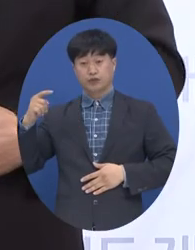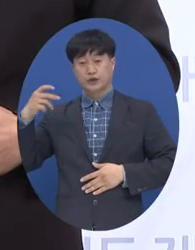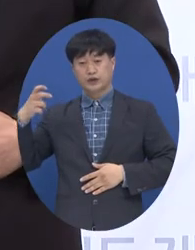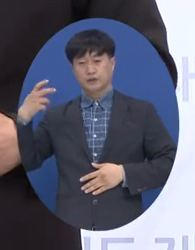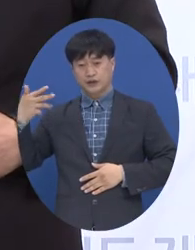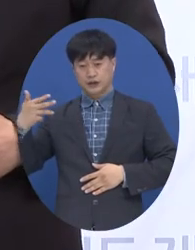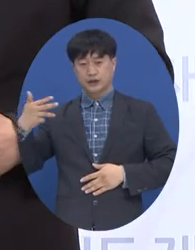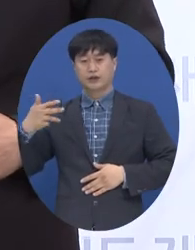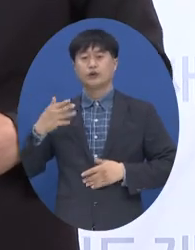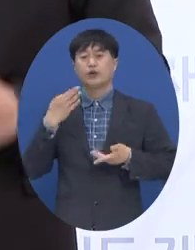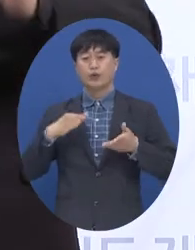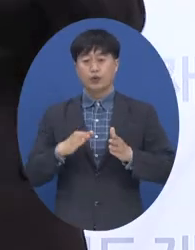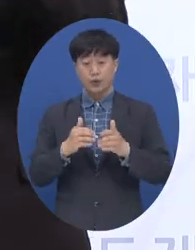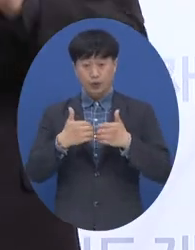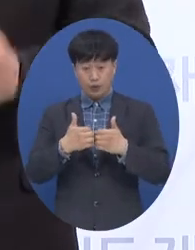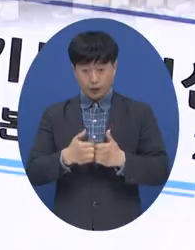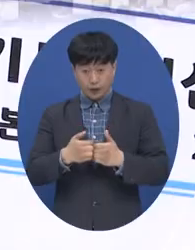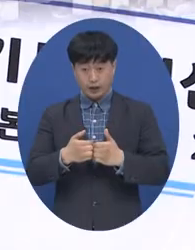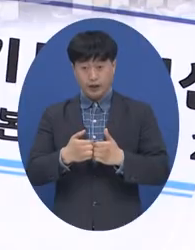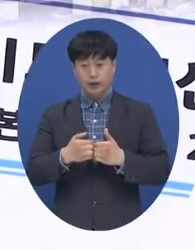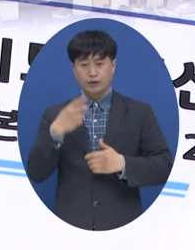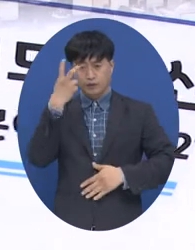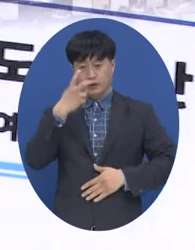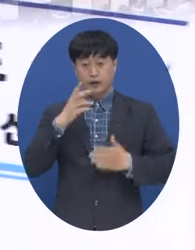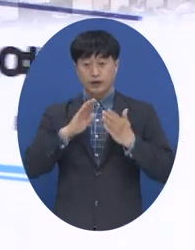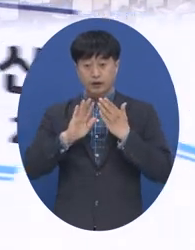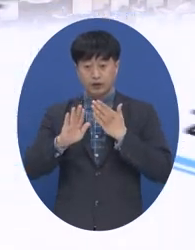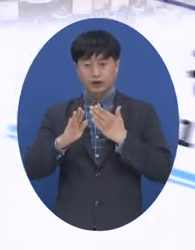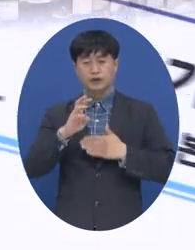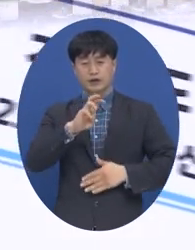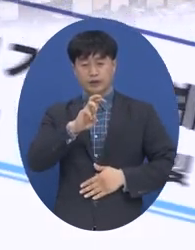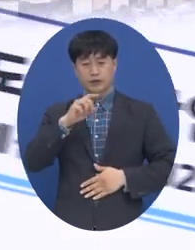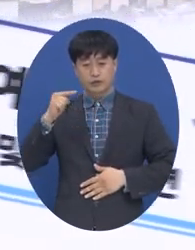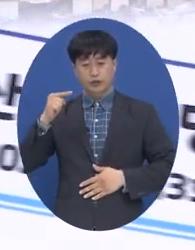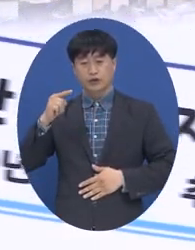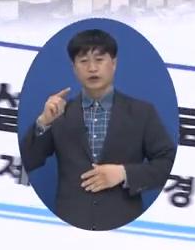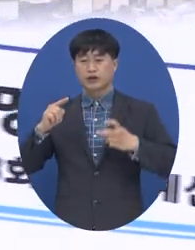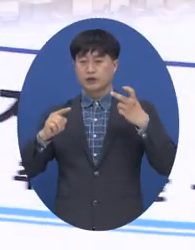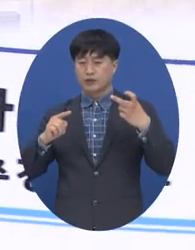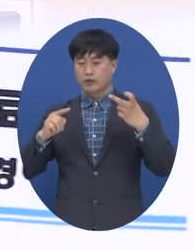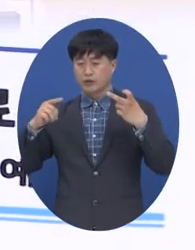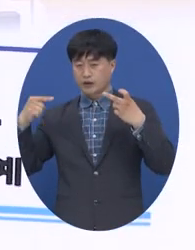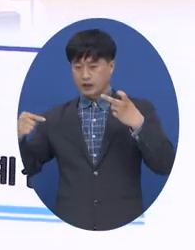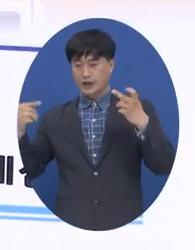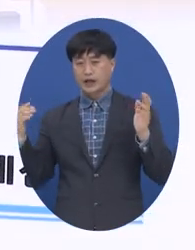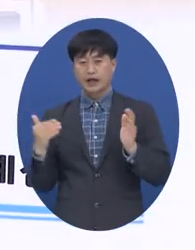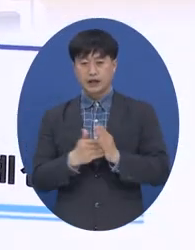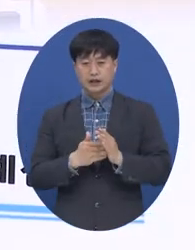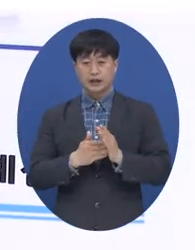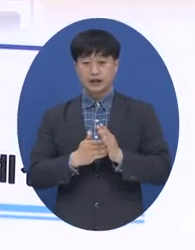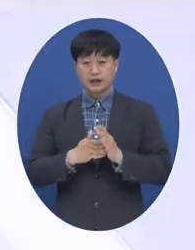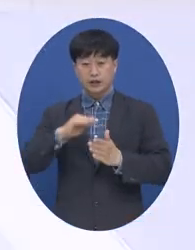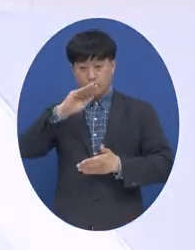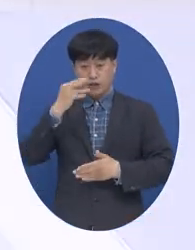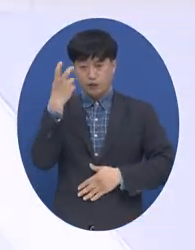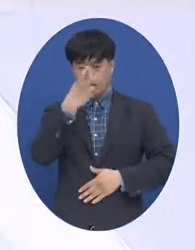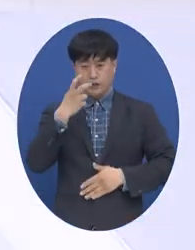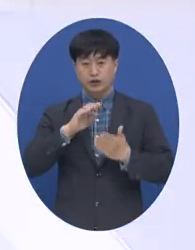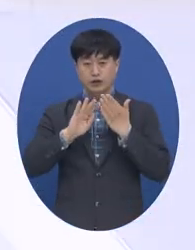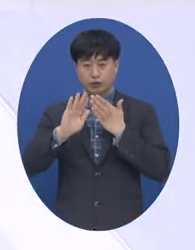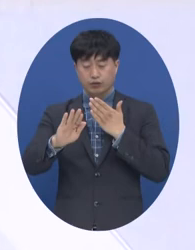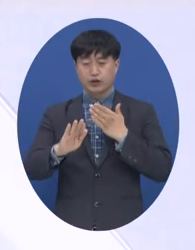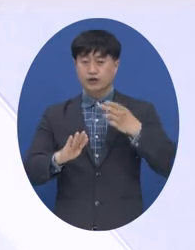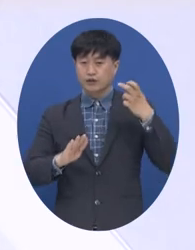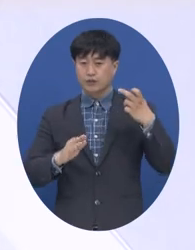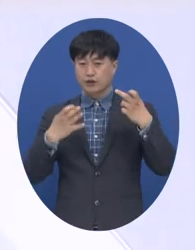20일부터 27일까지 경기도 의회 상임위 심의와 30일부터 12월 11일까지 예결위